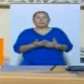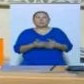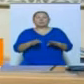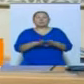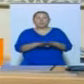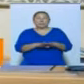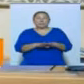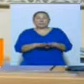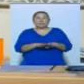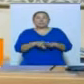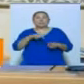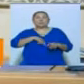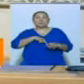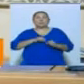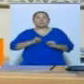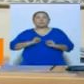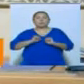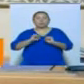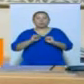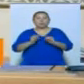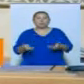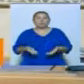Сондықтан иммунитет әлсіреп,